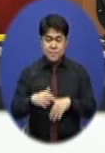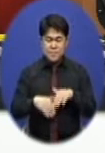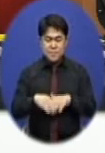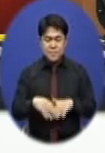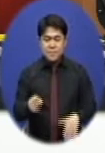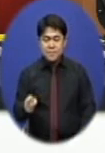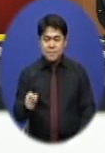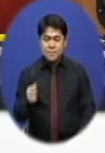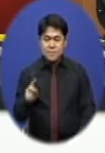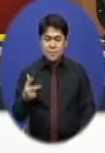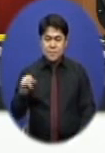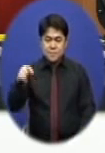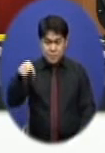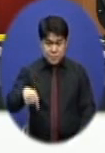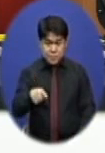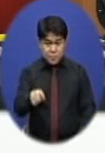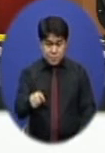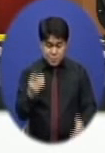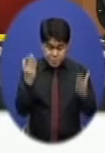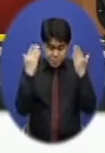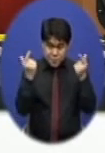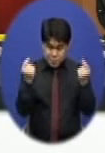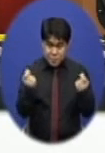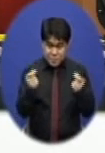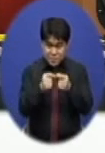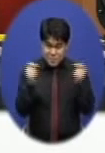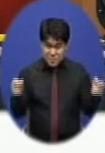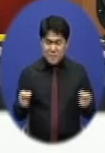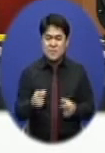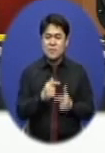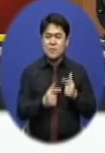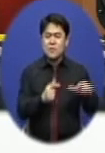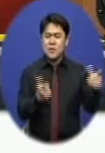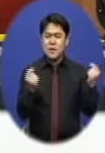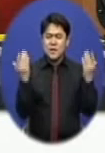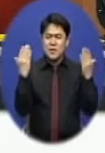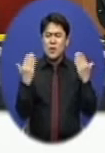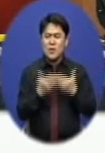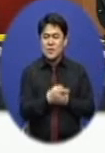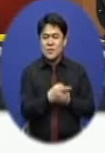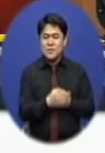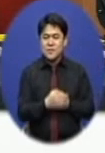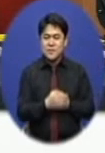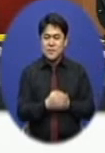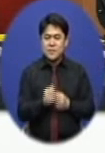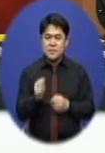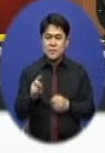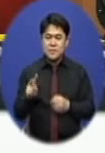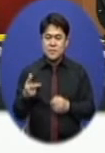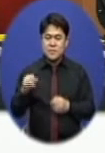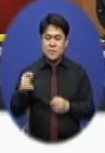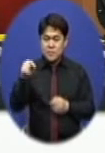고향이죠. 후배하고 같은 학교를 나오셨다고요? 목포에서 같이 댕겼습니다. 아, 그 우리 현진우